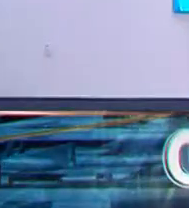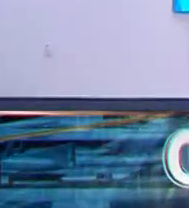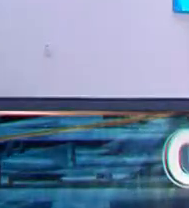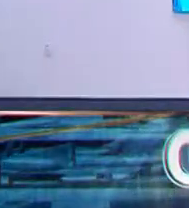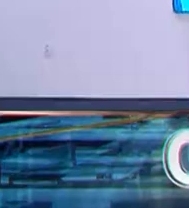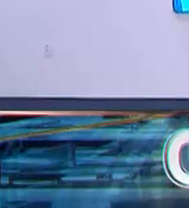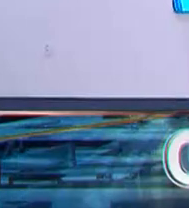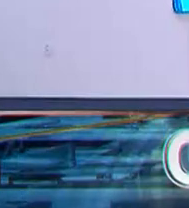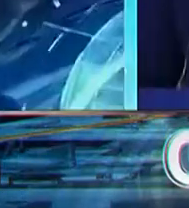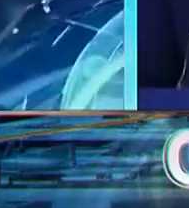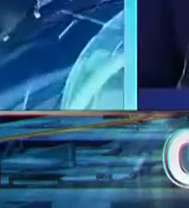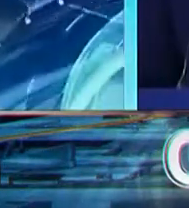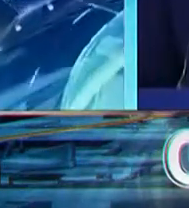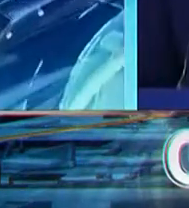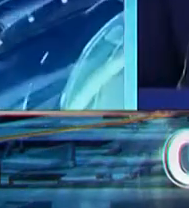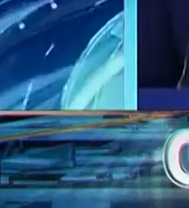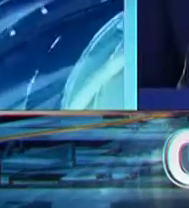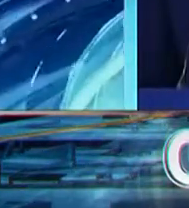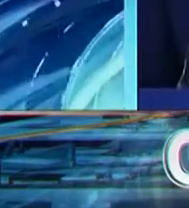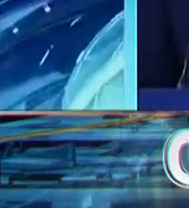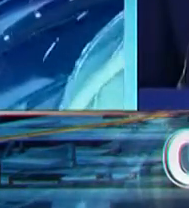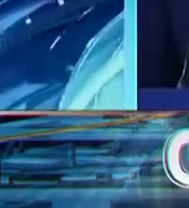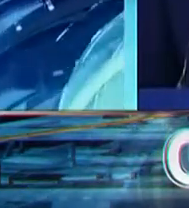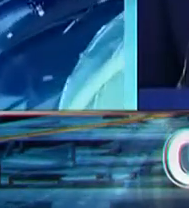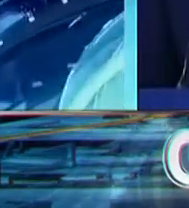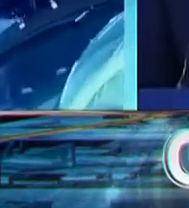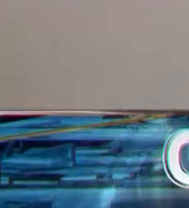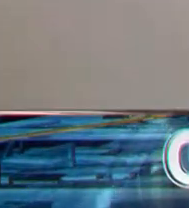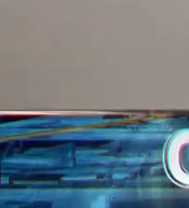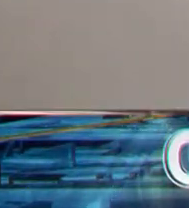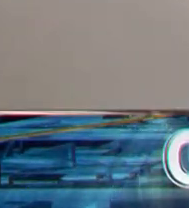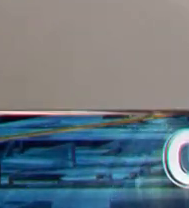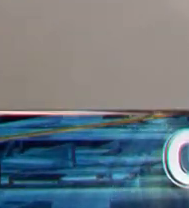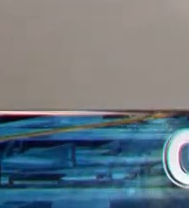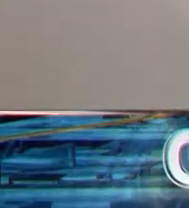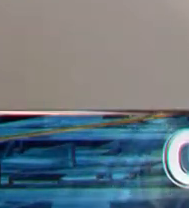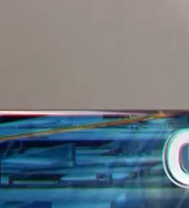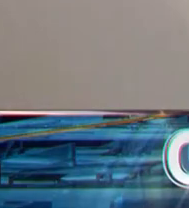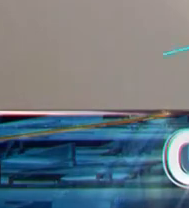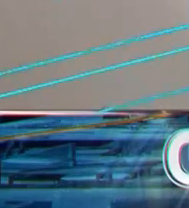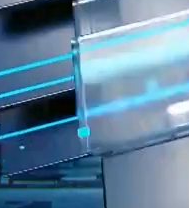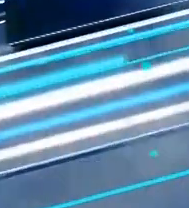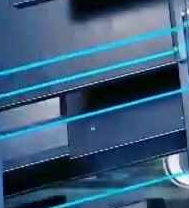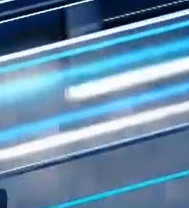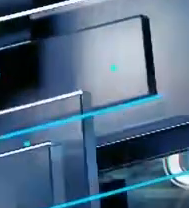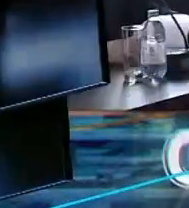Открытый диалог. Аким Алматинской области ответил на волнующие вопросы журналистов и блогеров.